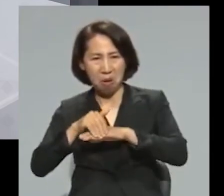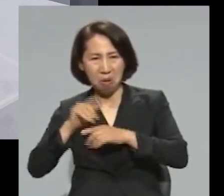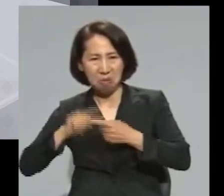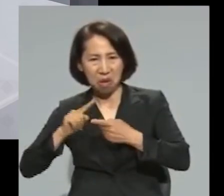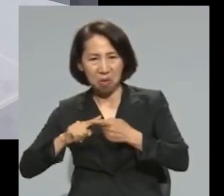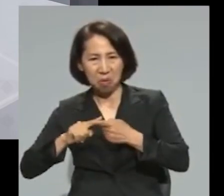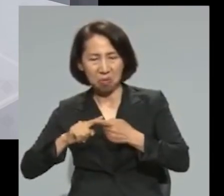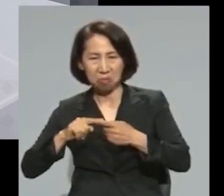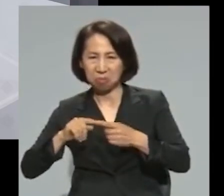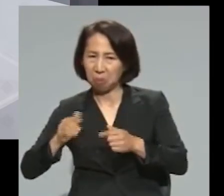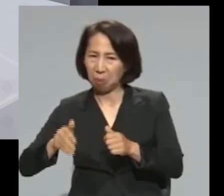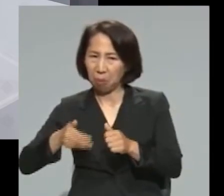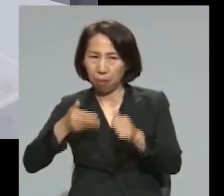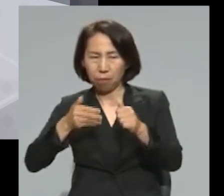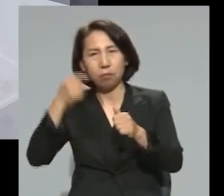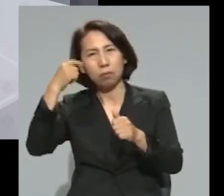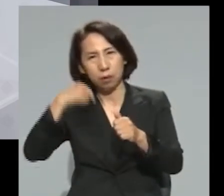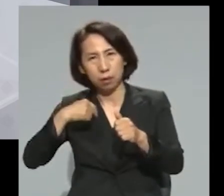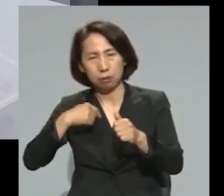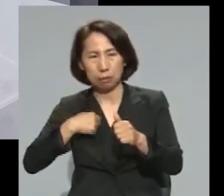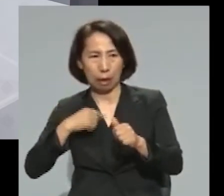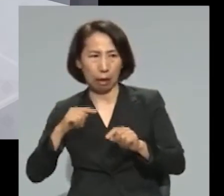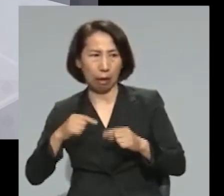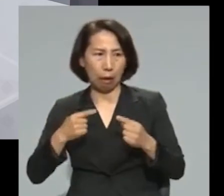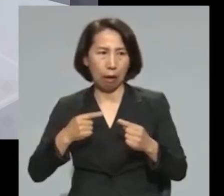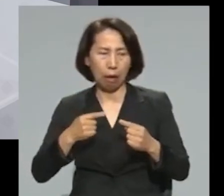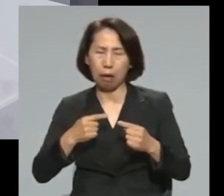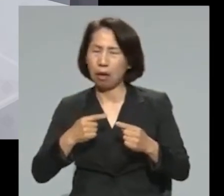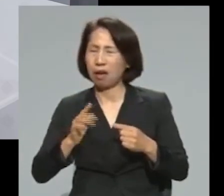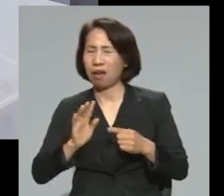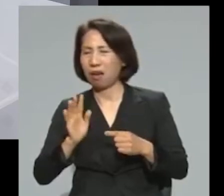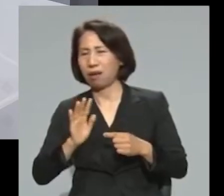같아 저는 참여할 수 없었습니다.